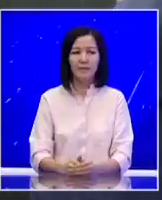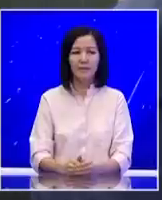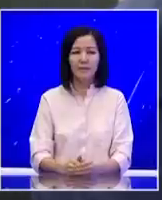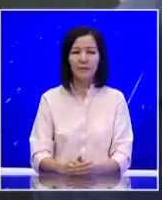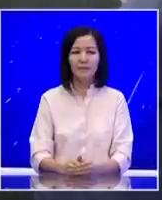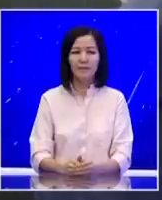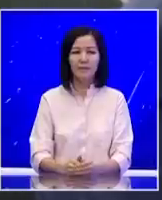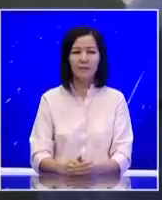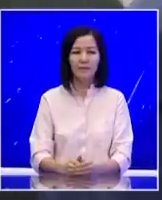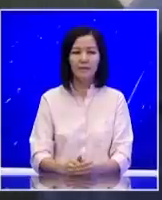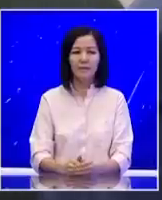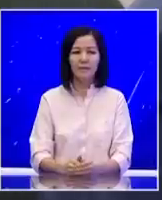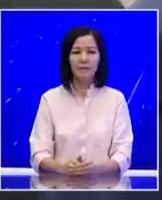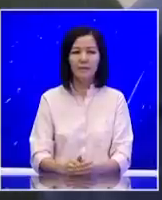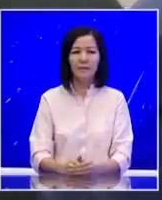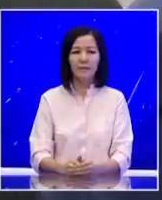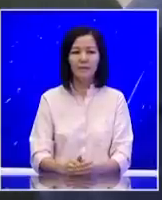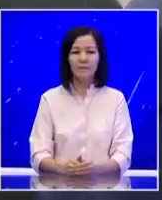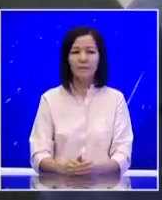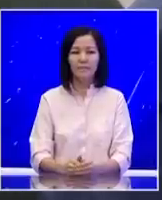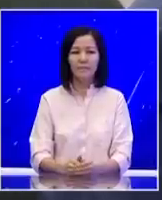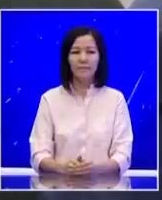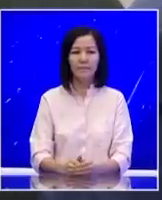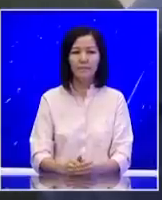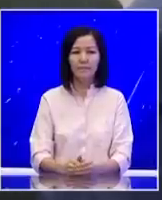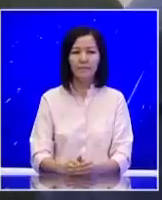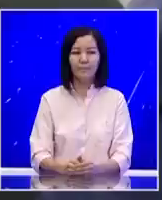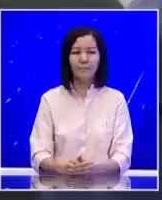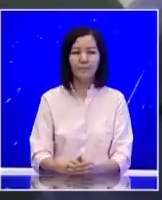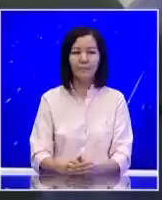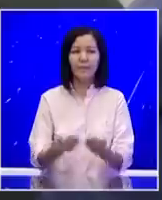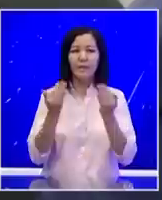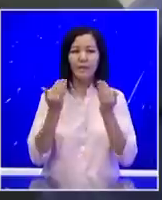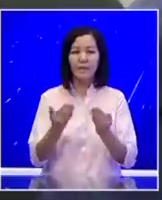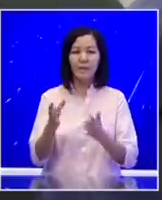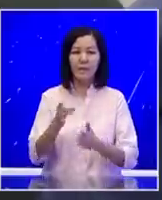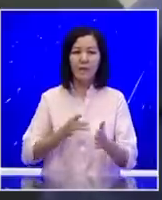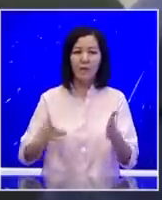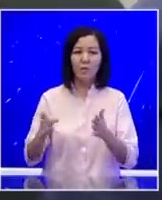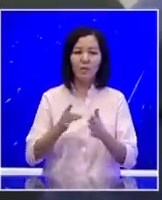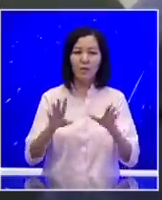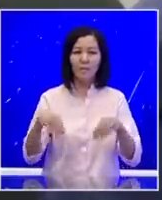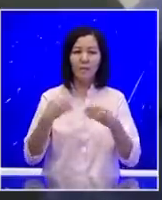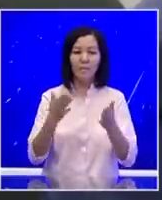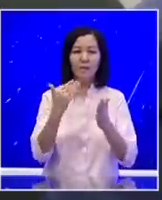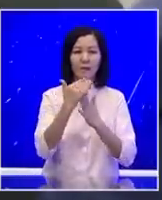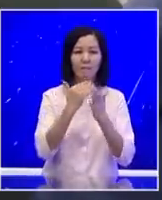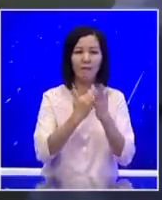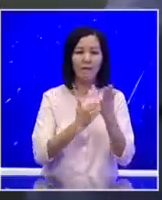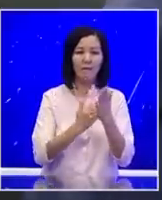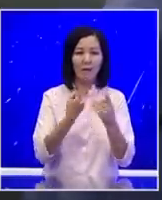Сергетке барлық данныйларды Алматыдан уже перекачали общий базада. Енді райондардан беріп жатқан данныйларды кіргізіп